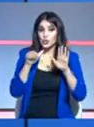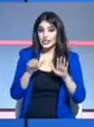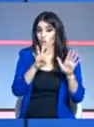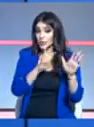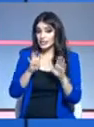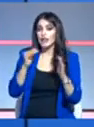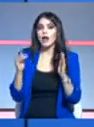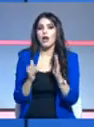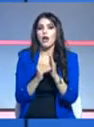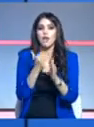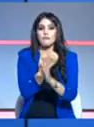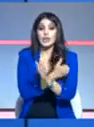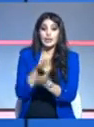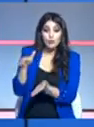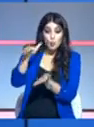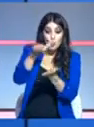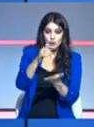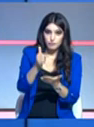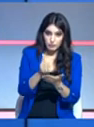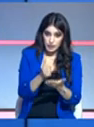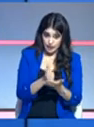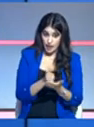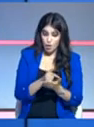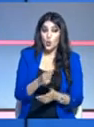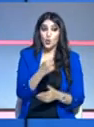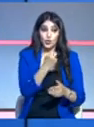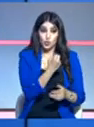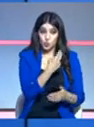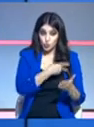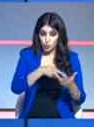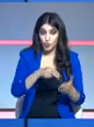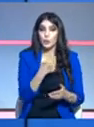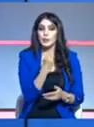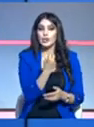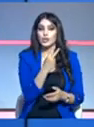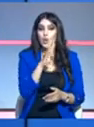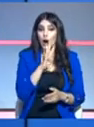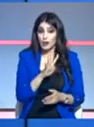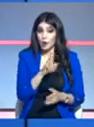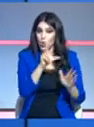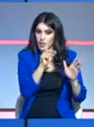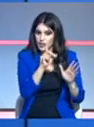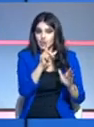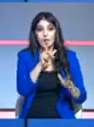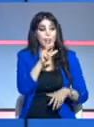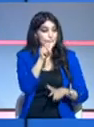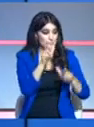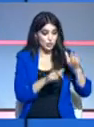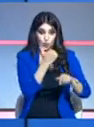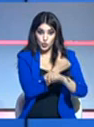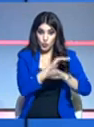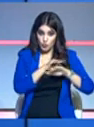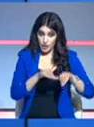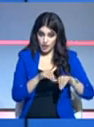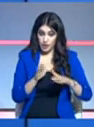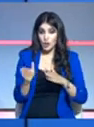96 الف هذايا للبارح، واللي تم تطعيمه زوز ملايين و234، معناها براتيكمون ما ثماش